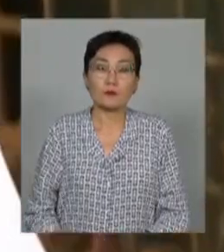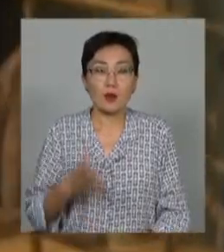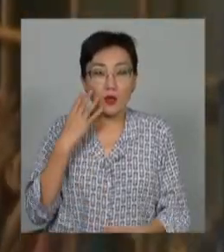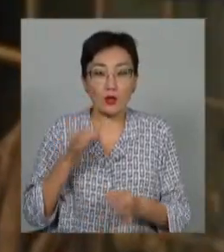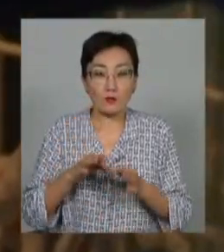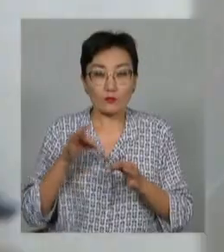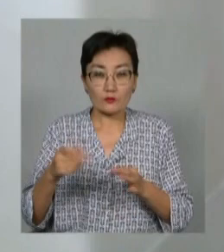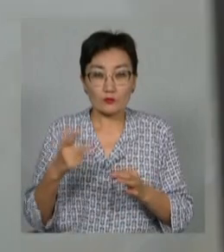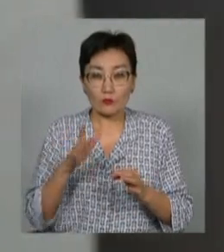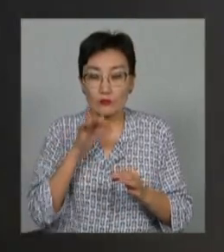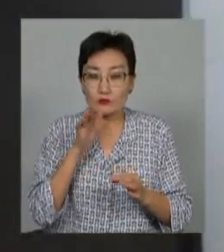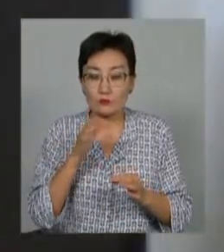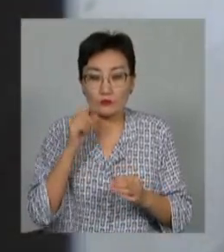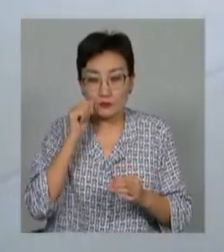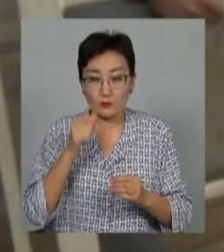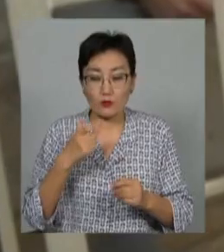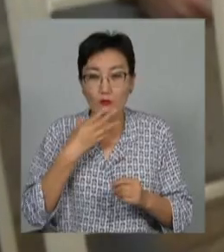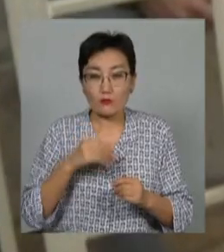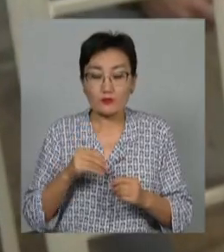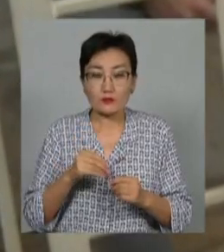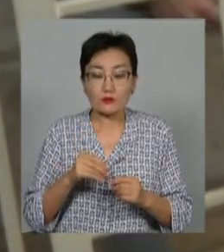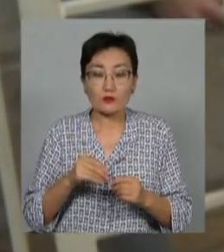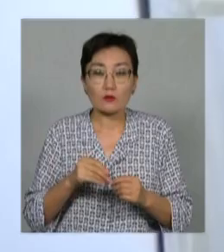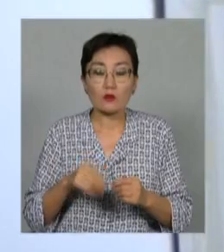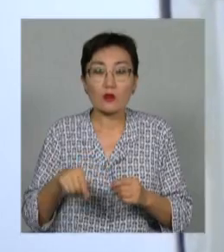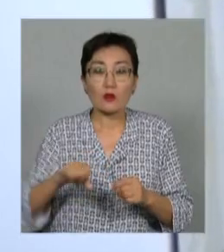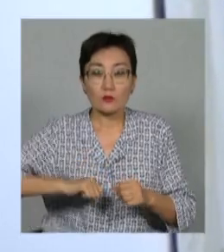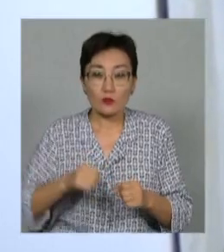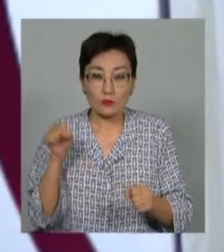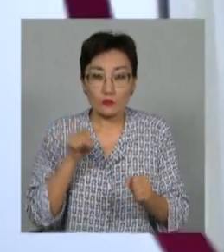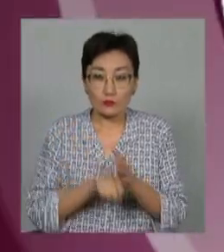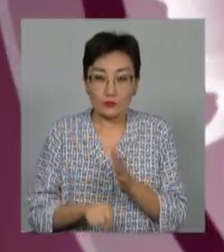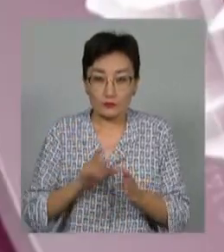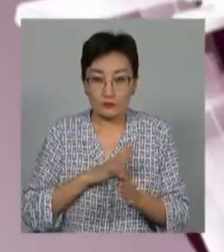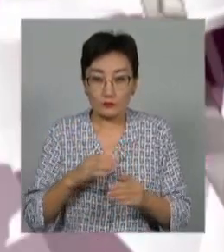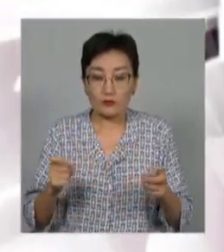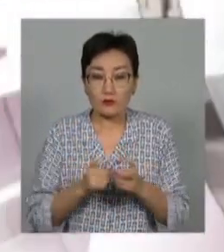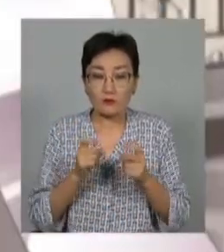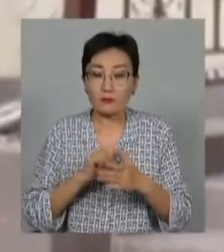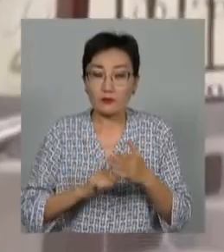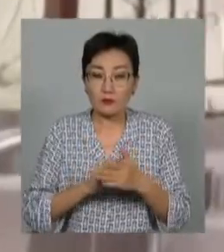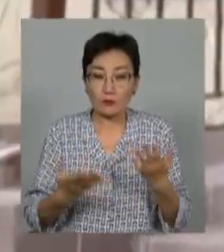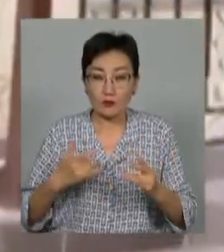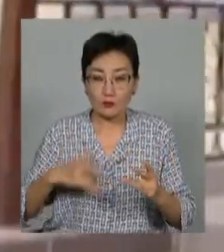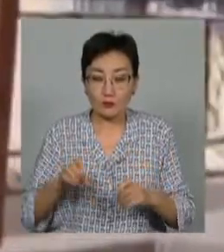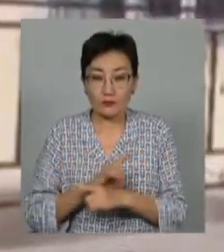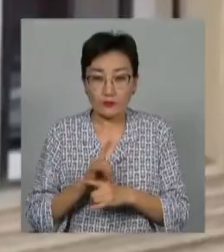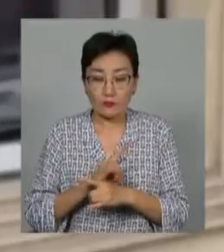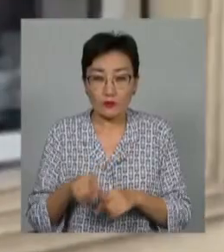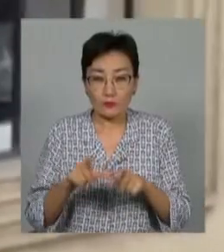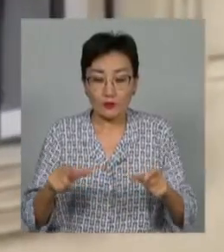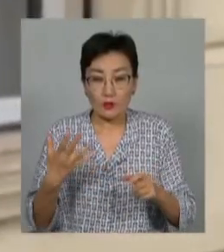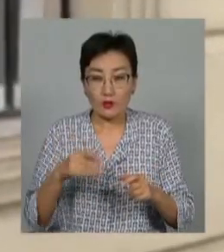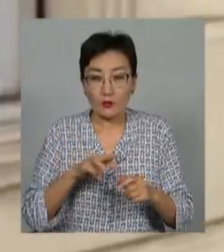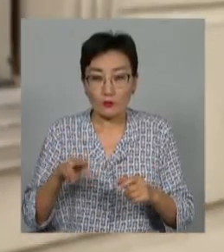Алматы облысында 34 жастағы еркек өз бөтелкелесін пышақтап өлтірді. Жанжал неден шыққан? Таразда алаяқтық жолмен тұрғындардан